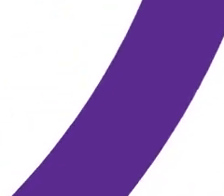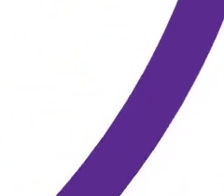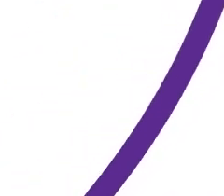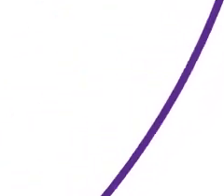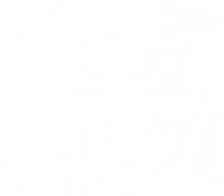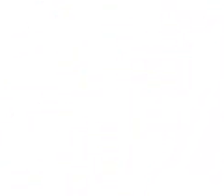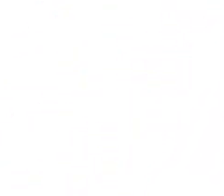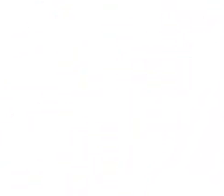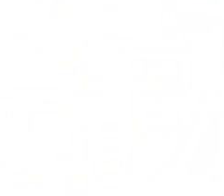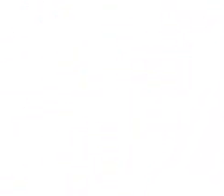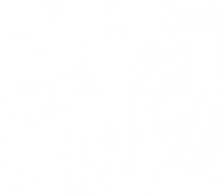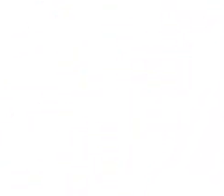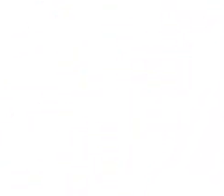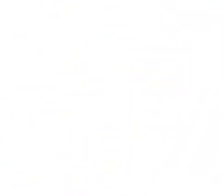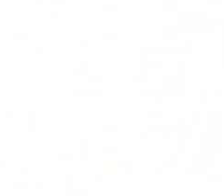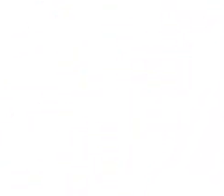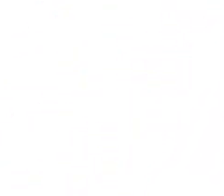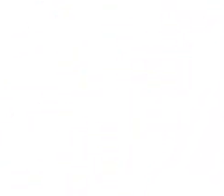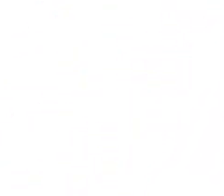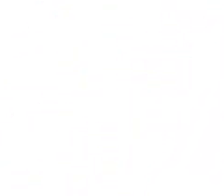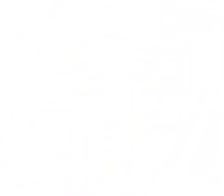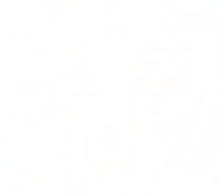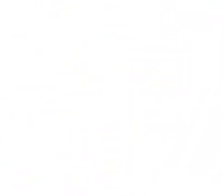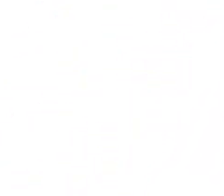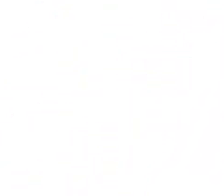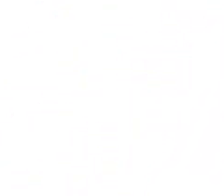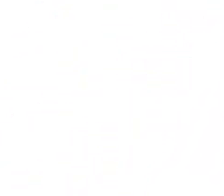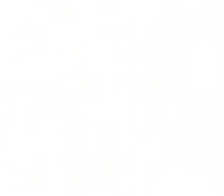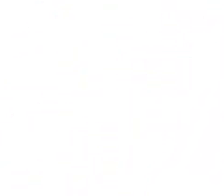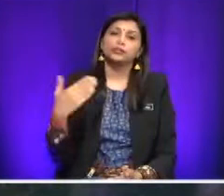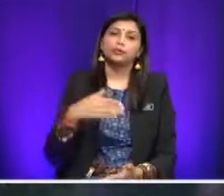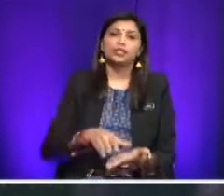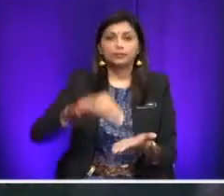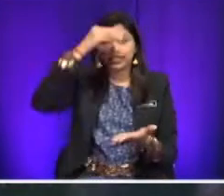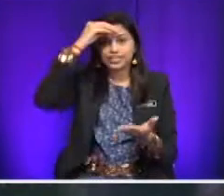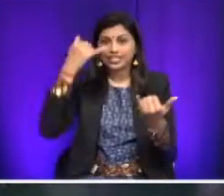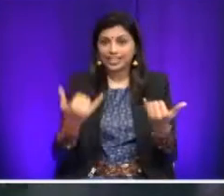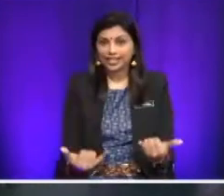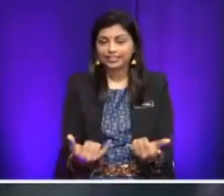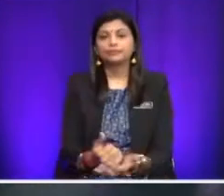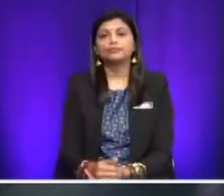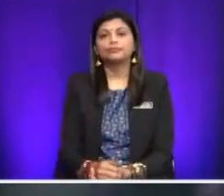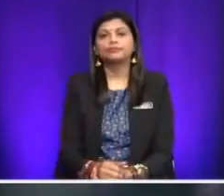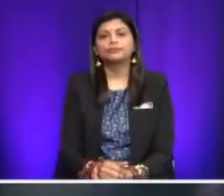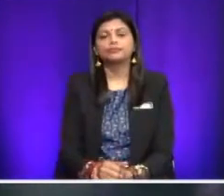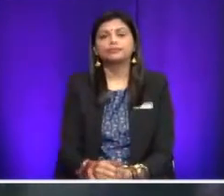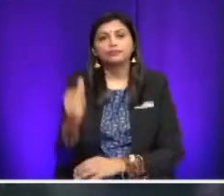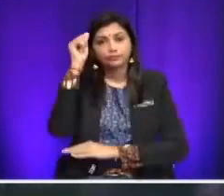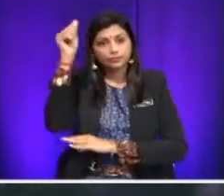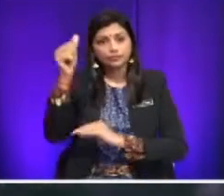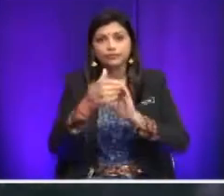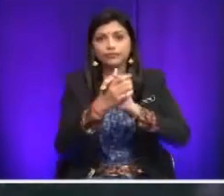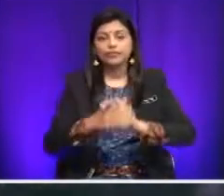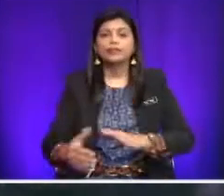Hai Didik TV GPM Oke atau alaikum dan selamat pagi